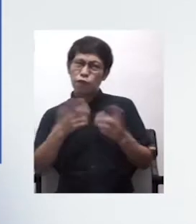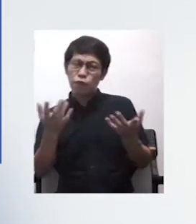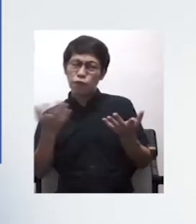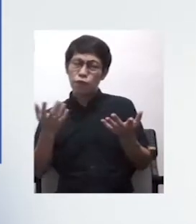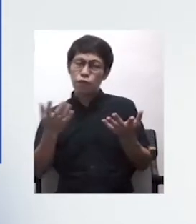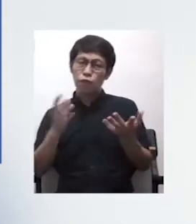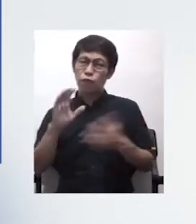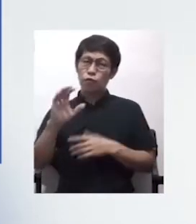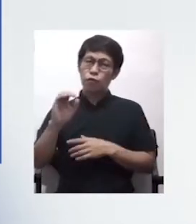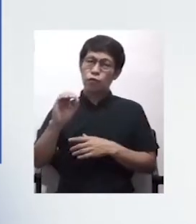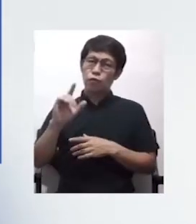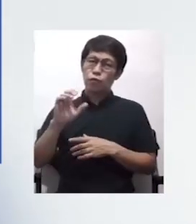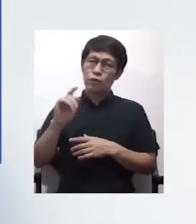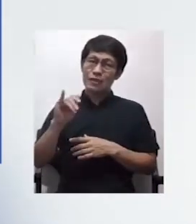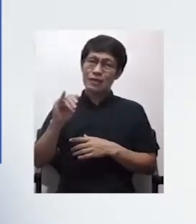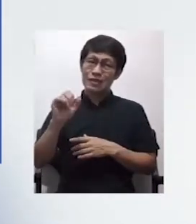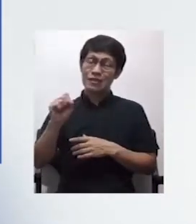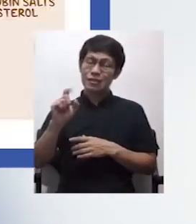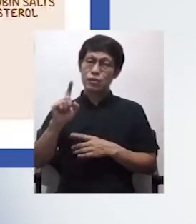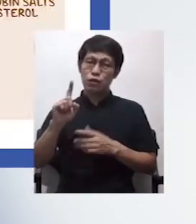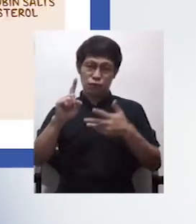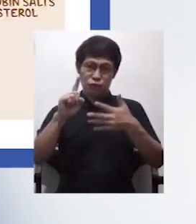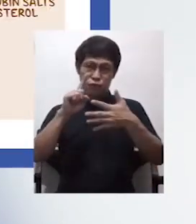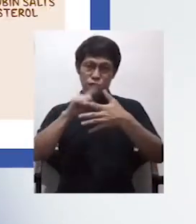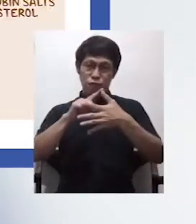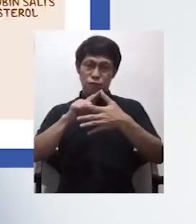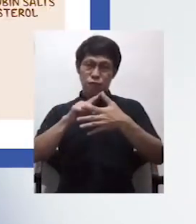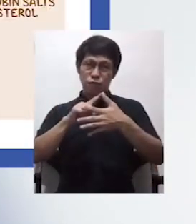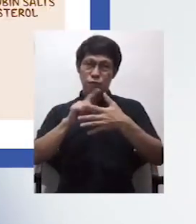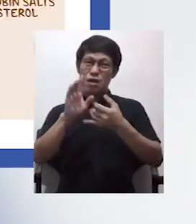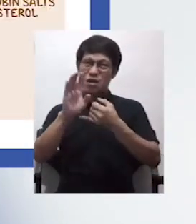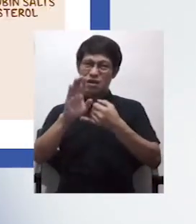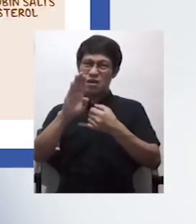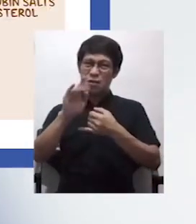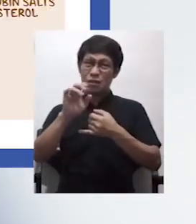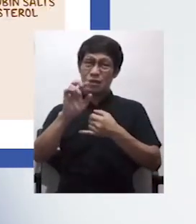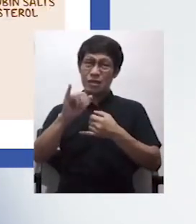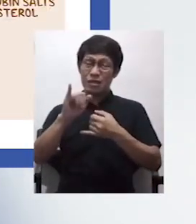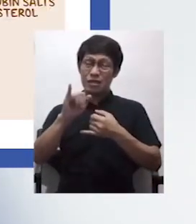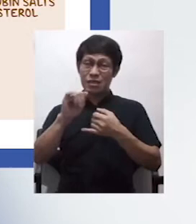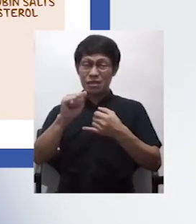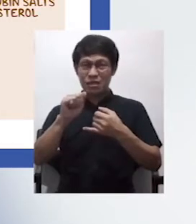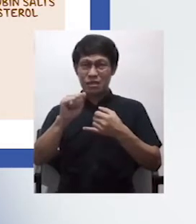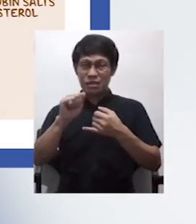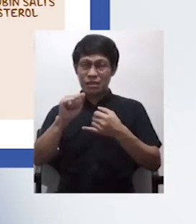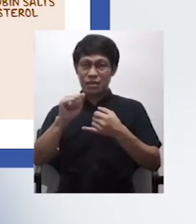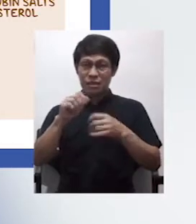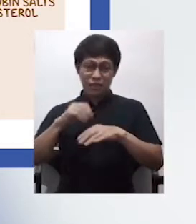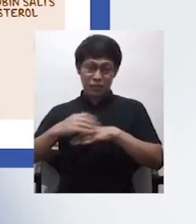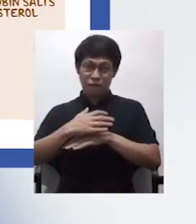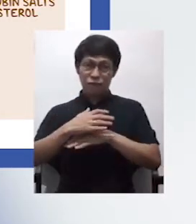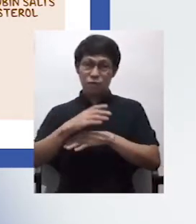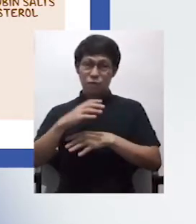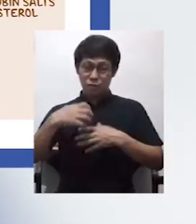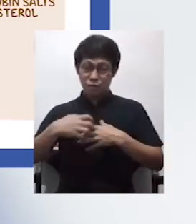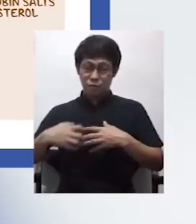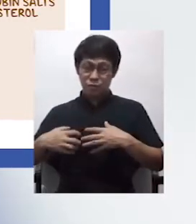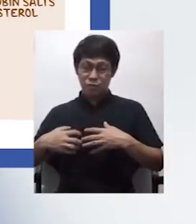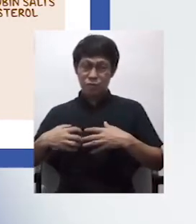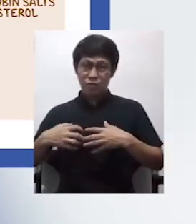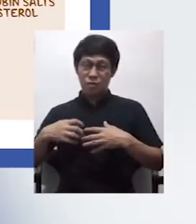ito ang humahadlang sa daloy ng bile. Ano pa ba ang ibang pinagmumulan ng cholecystitis?